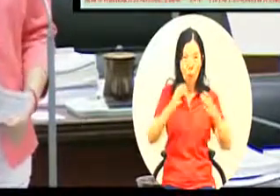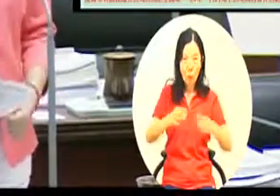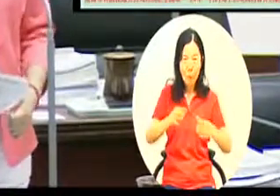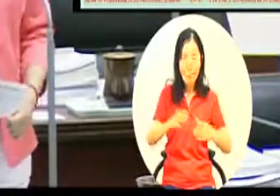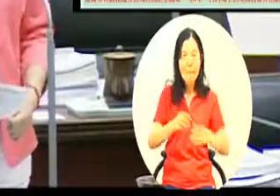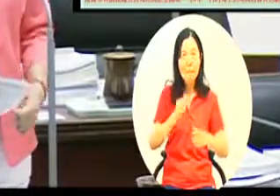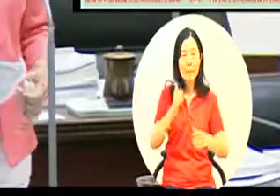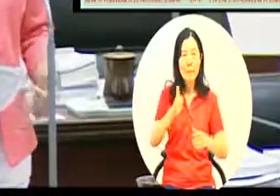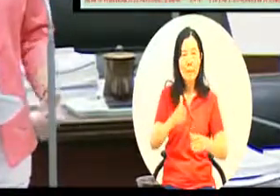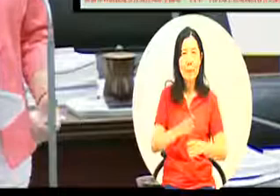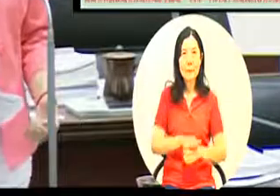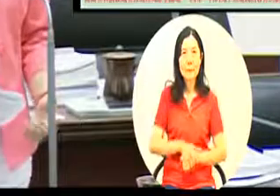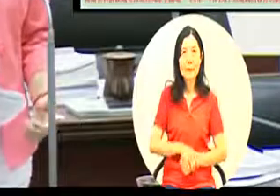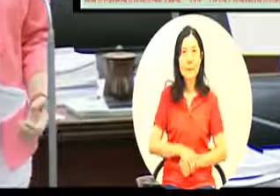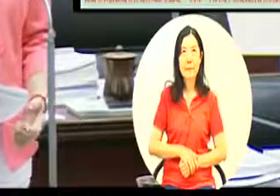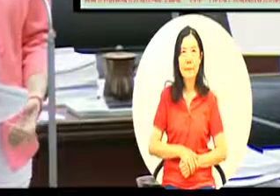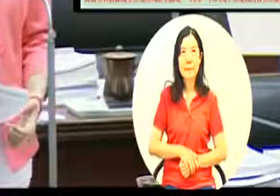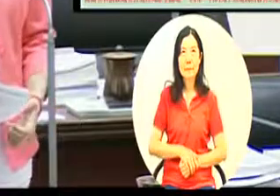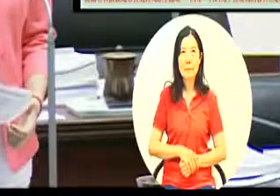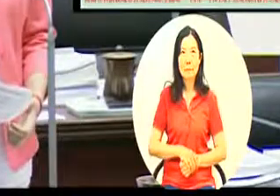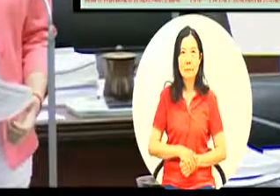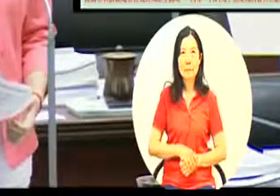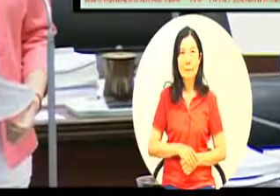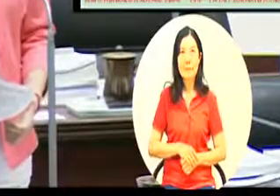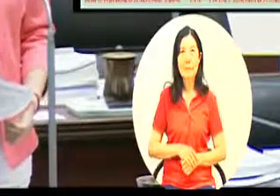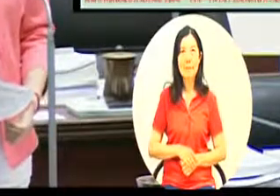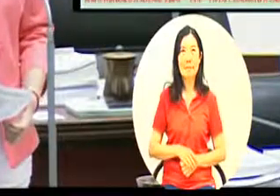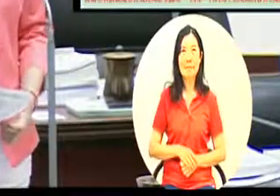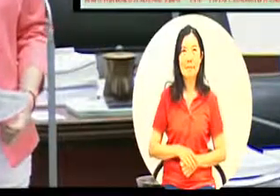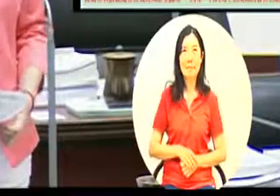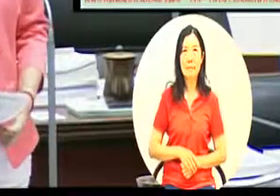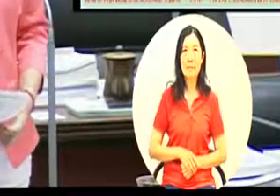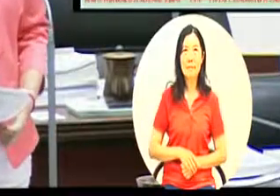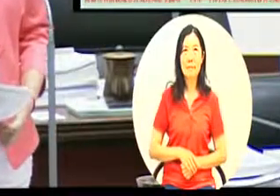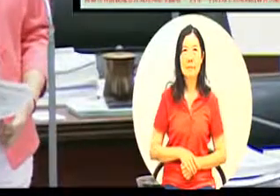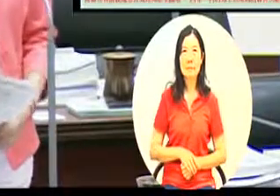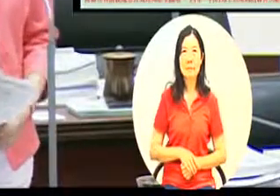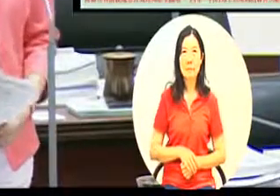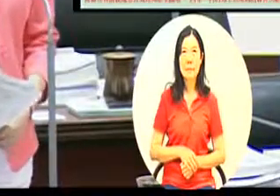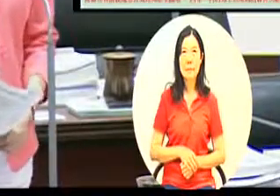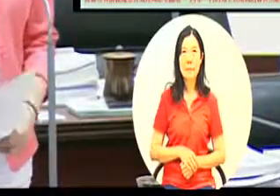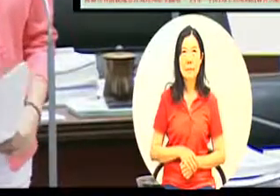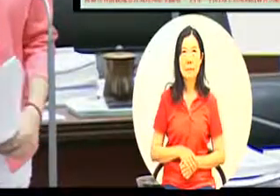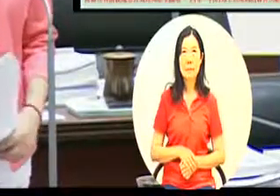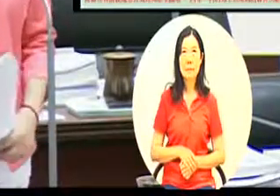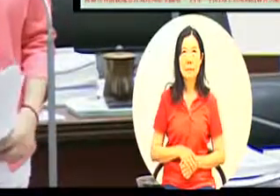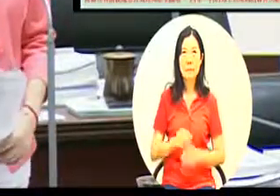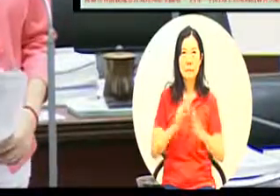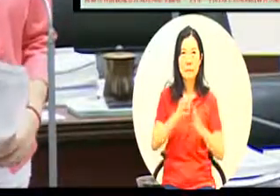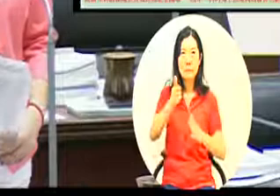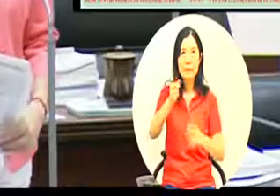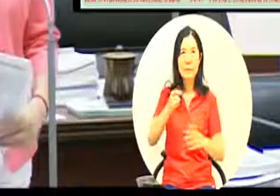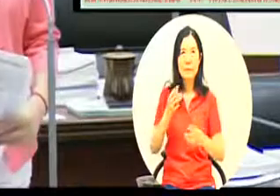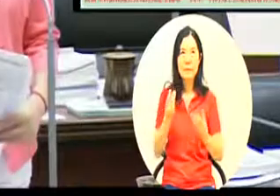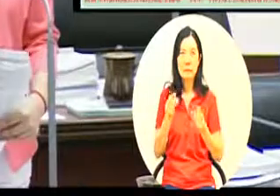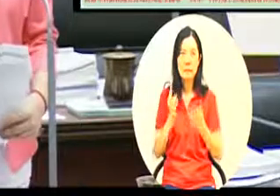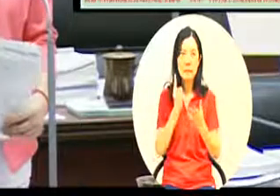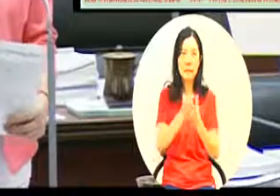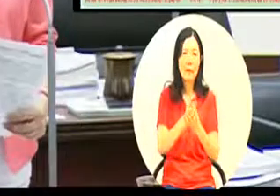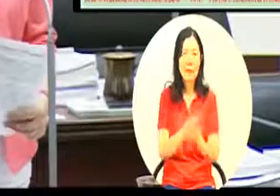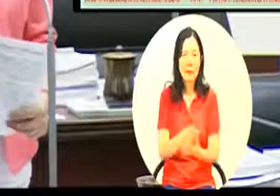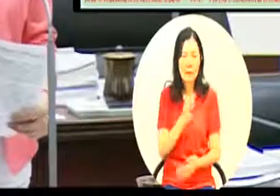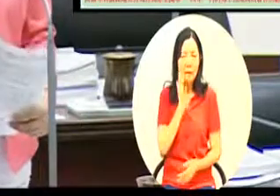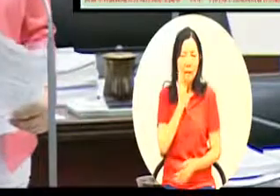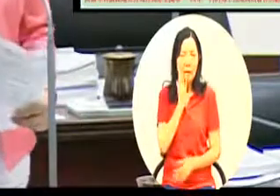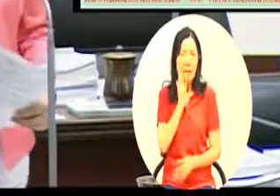满，也是盛况空前。我想请我刚刚就丢无去参悟到，真的是有点